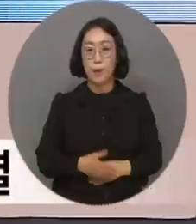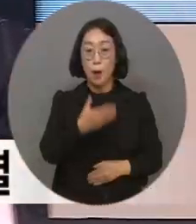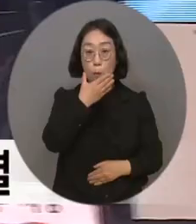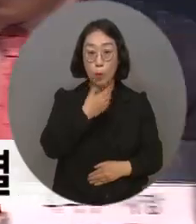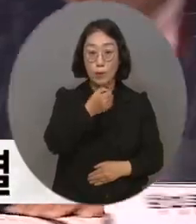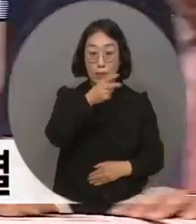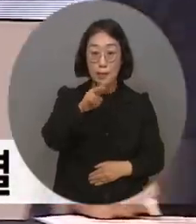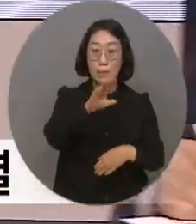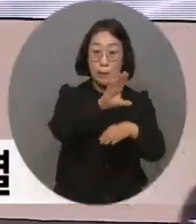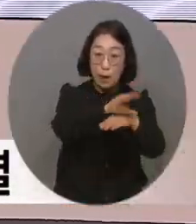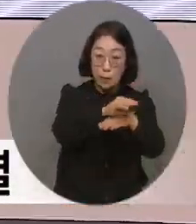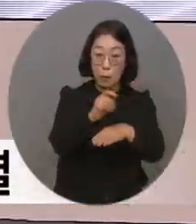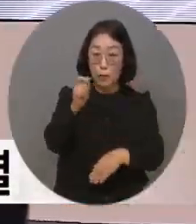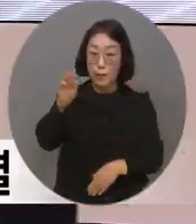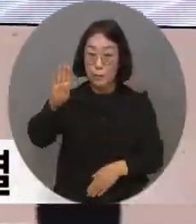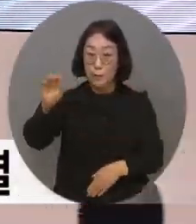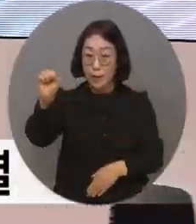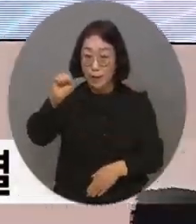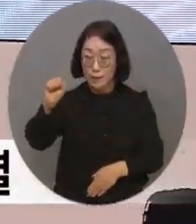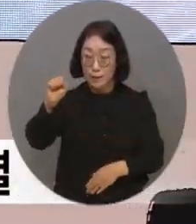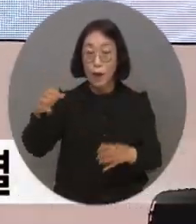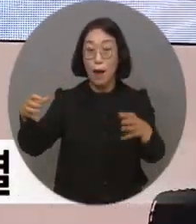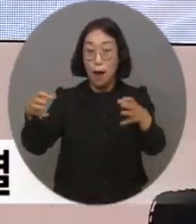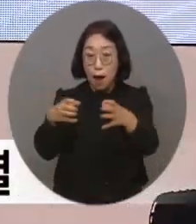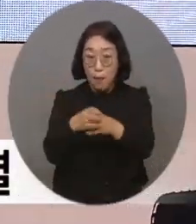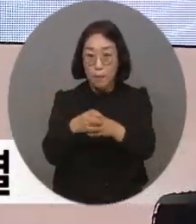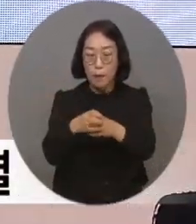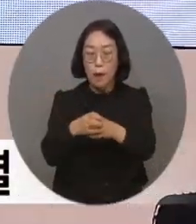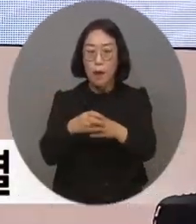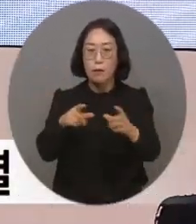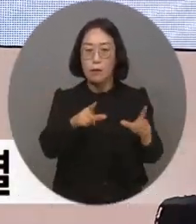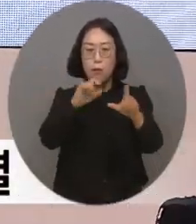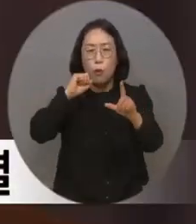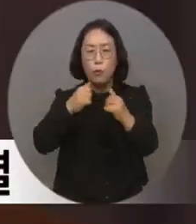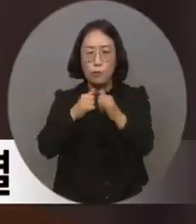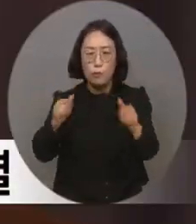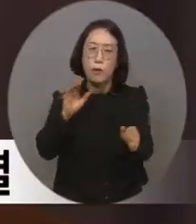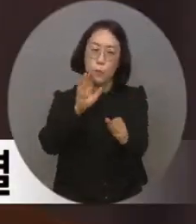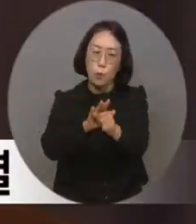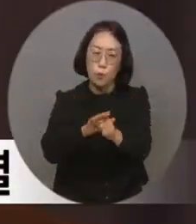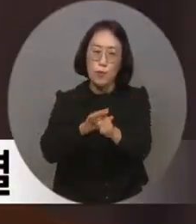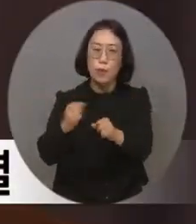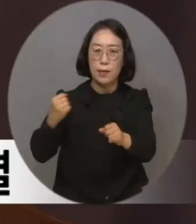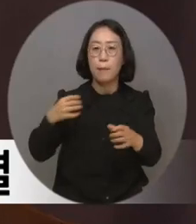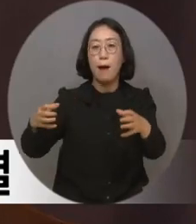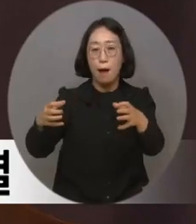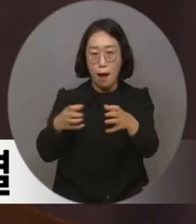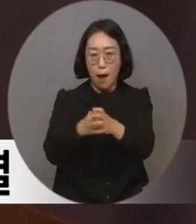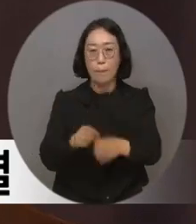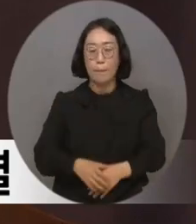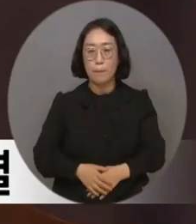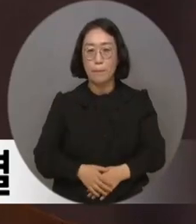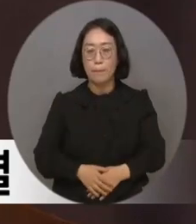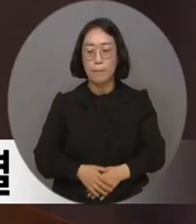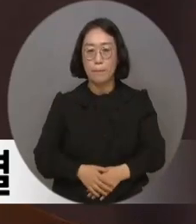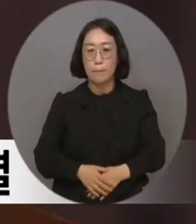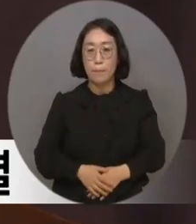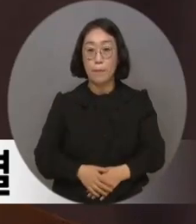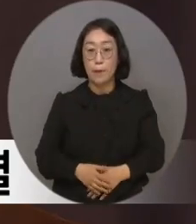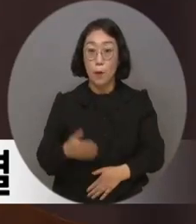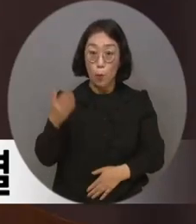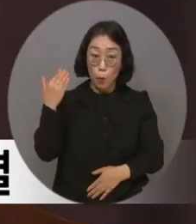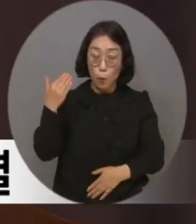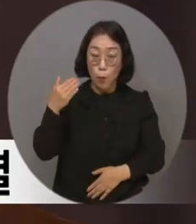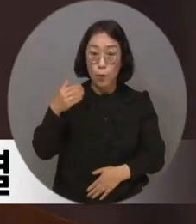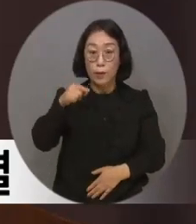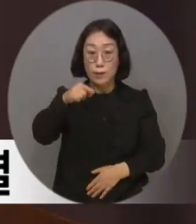복지TV가 TBS와 함께 약자와의 동행을 위한 힘을 모읍니다. 지난 14일 복지TV 공개홀에서 이